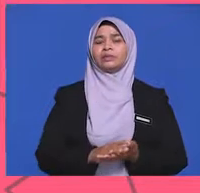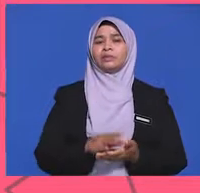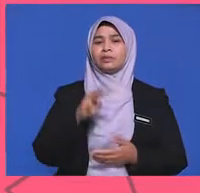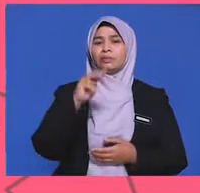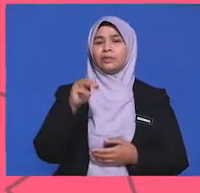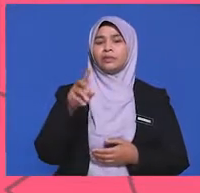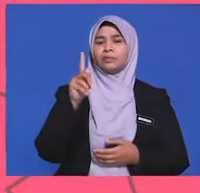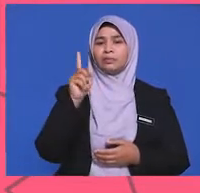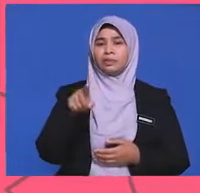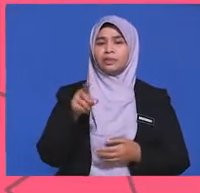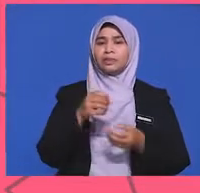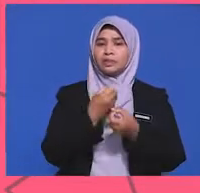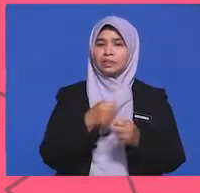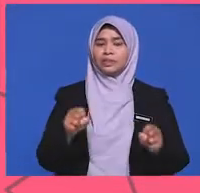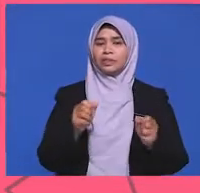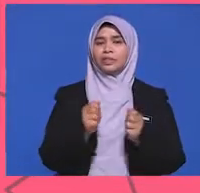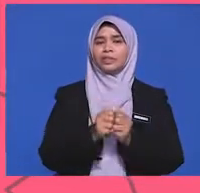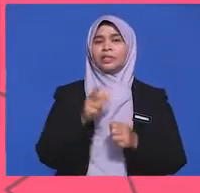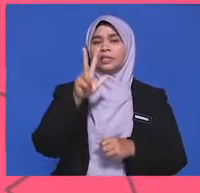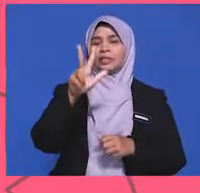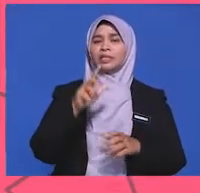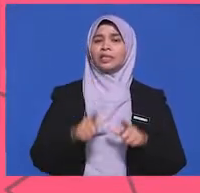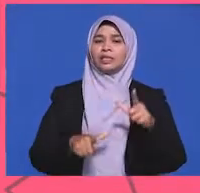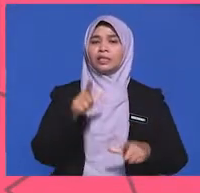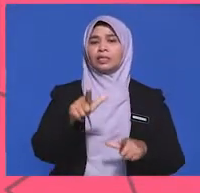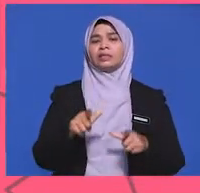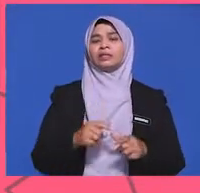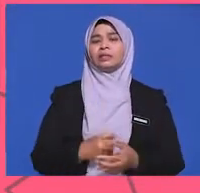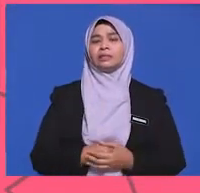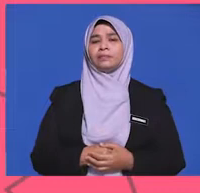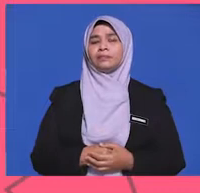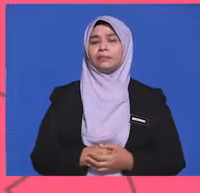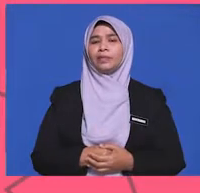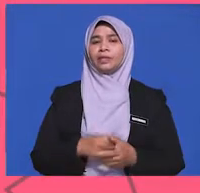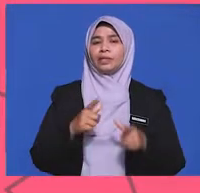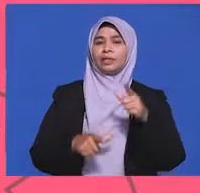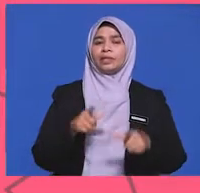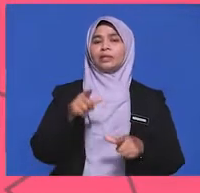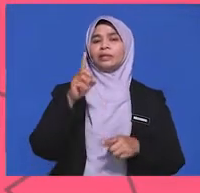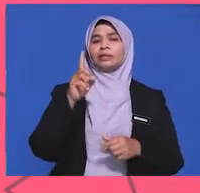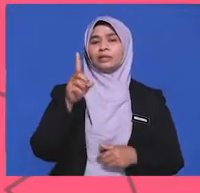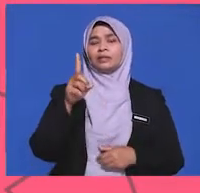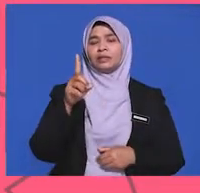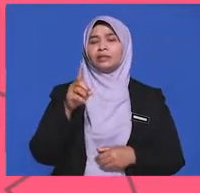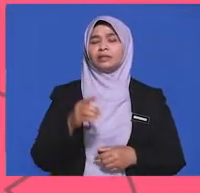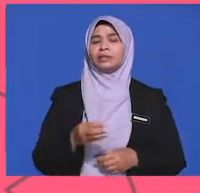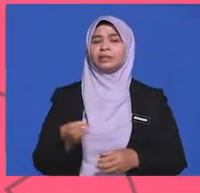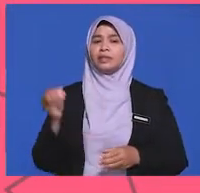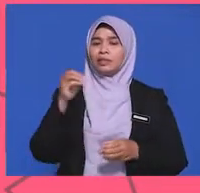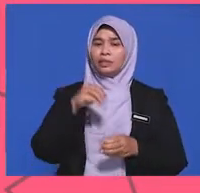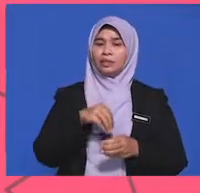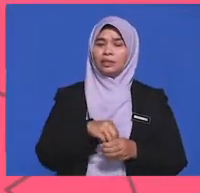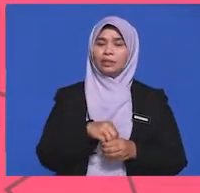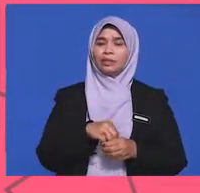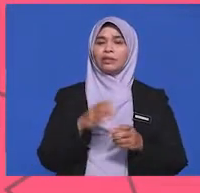bersedia dengan 3 langkah utama terlebih dahulu. Langkah pertama, tentukan input yang